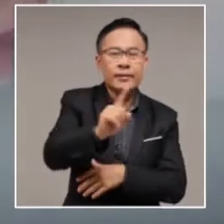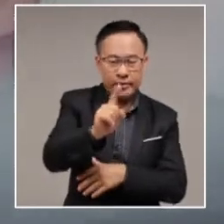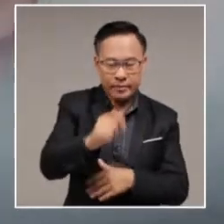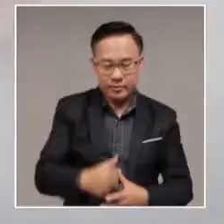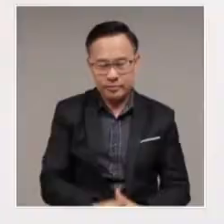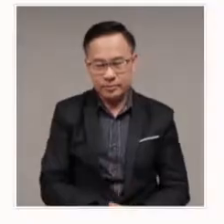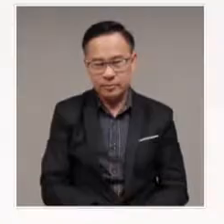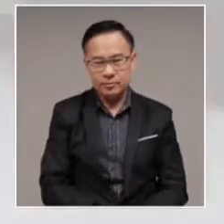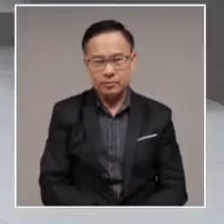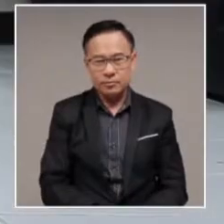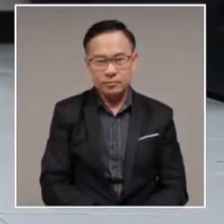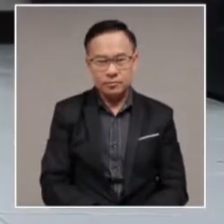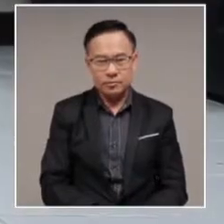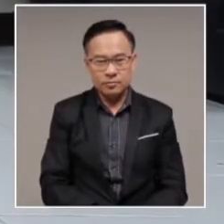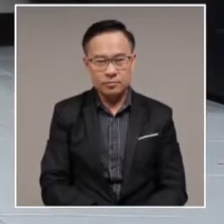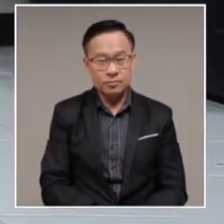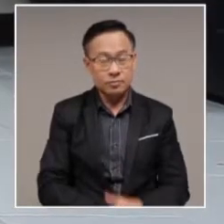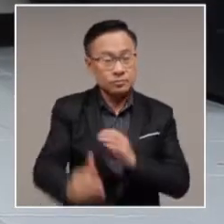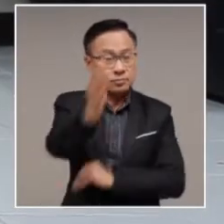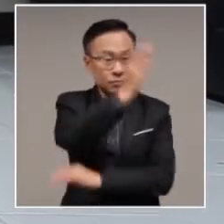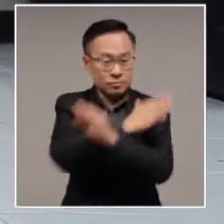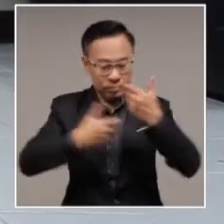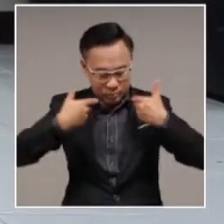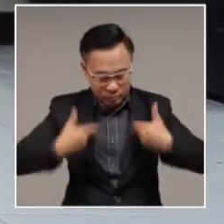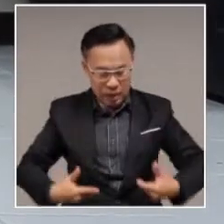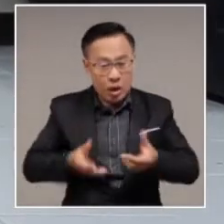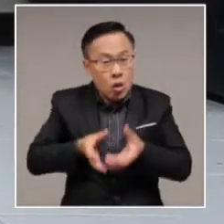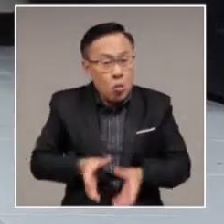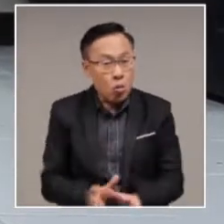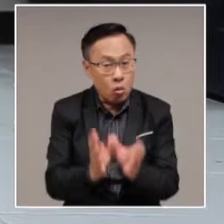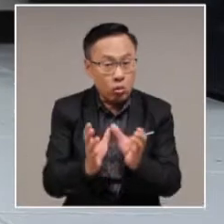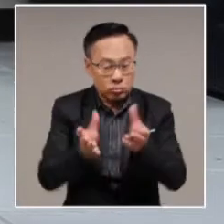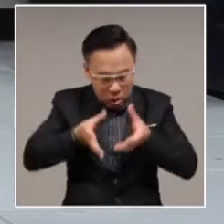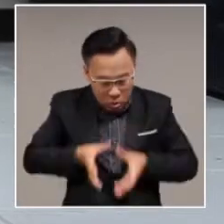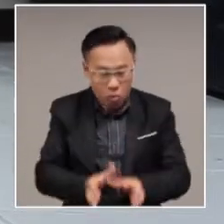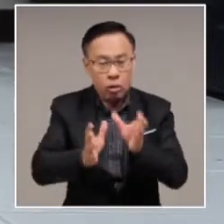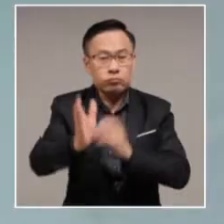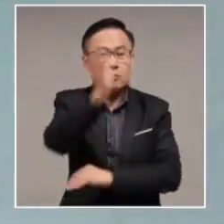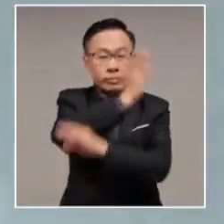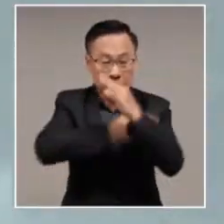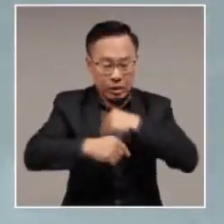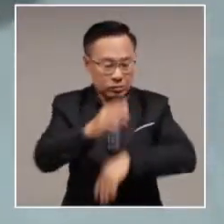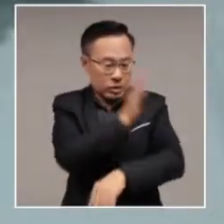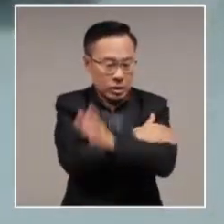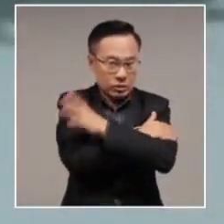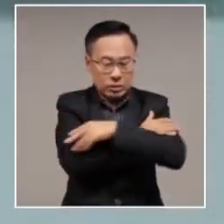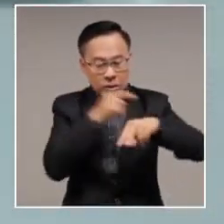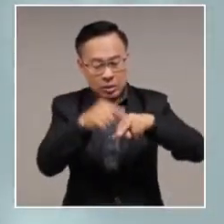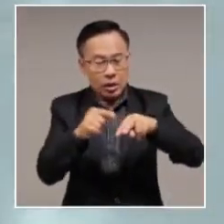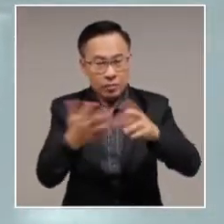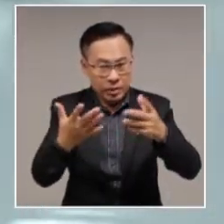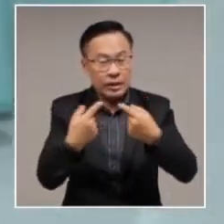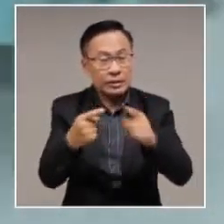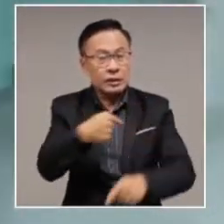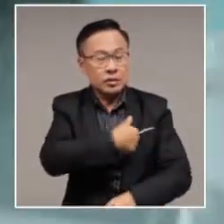มาต่อสู้ได ้ความพิการทางร่างกายมาตั้งแต่กำเนิดของคุณธนารีฟุ้งพินโยภาพ